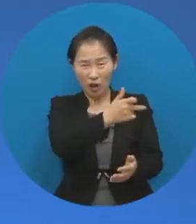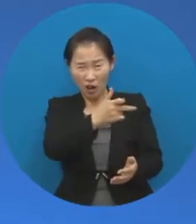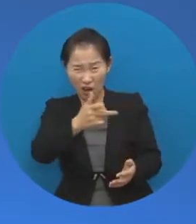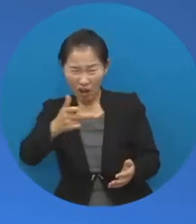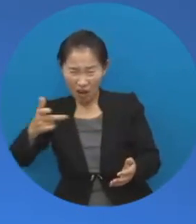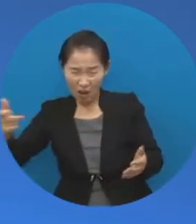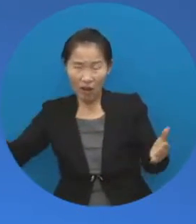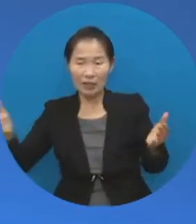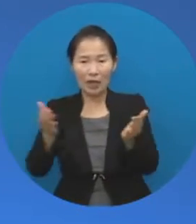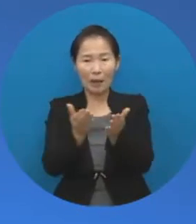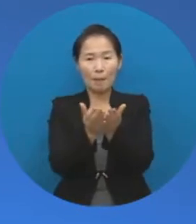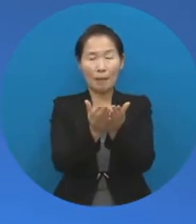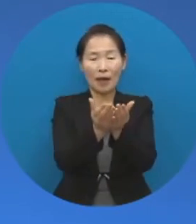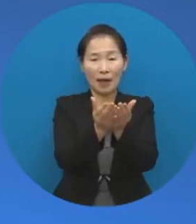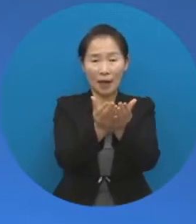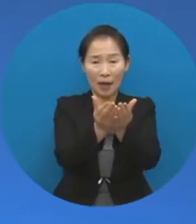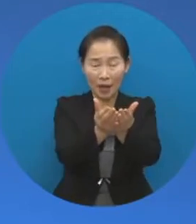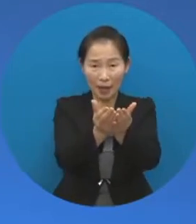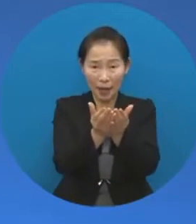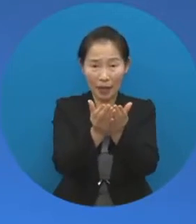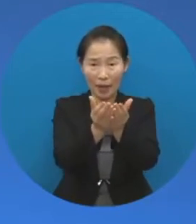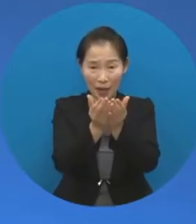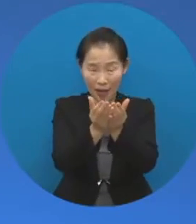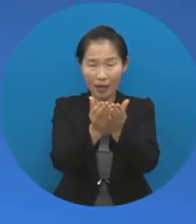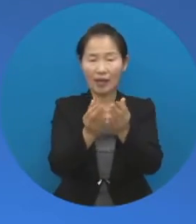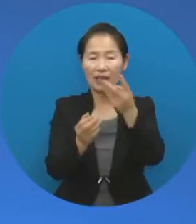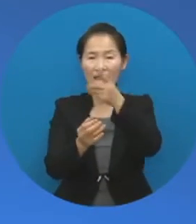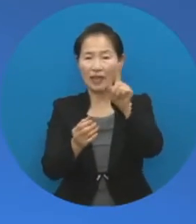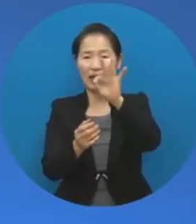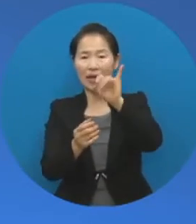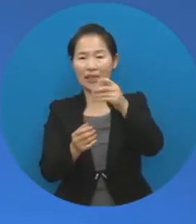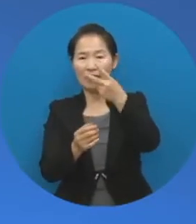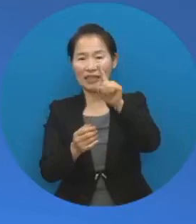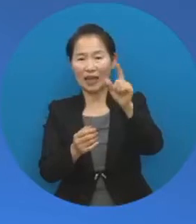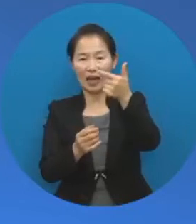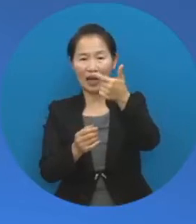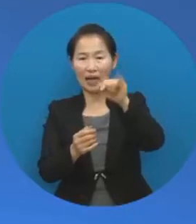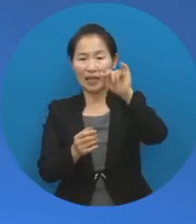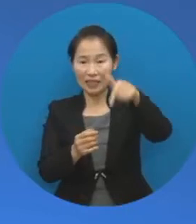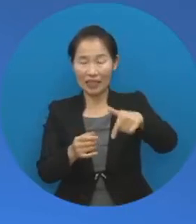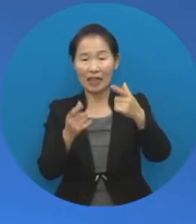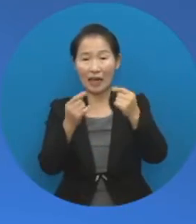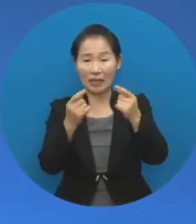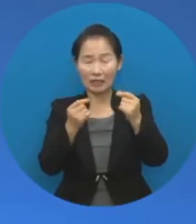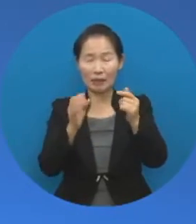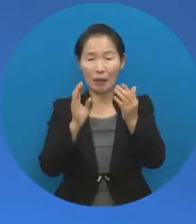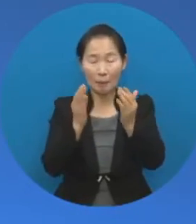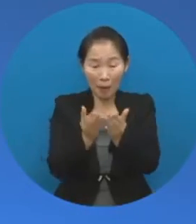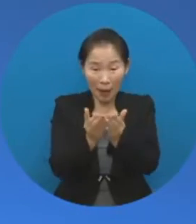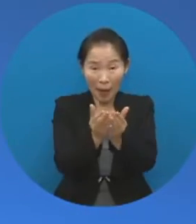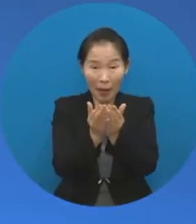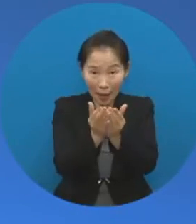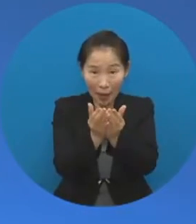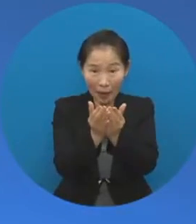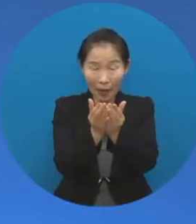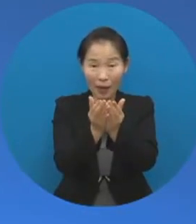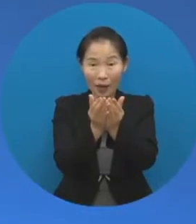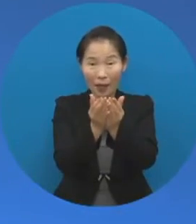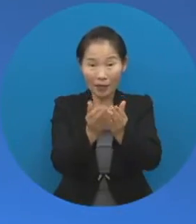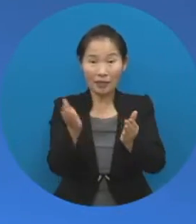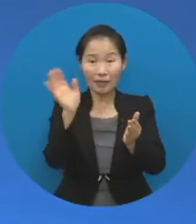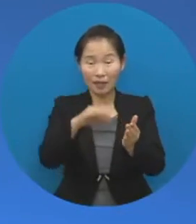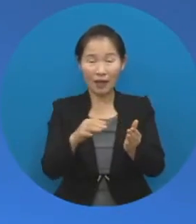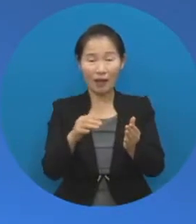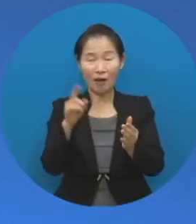바다의 커다란 배 위에 앞에 타이타닉 같은 그 배 앞에 어떤 형제가 환하게 웃으면서 저를